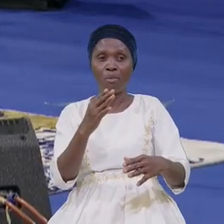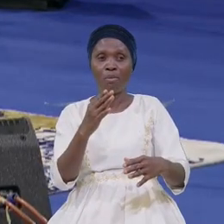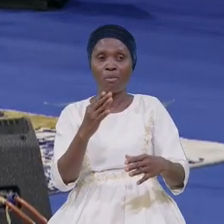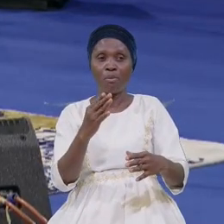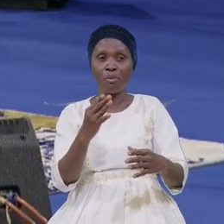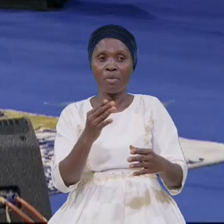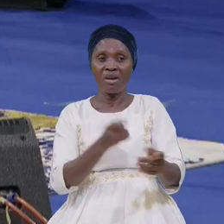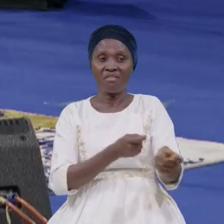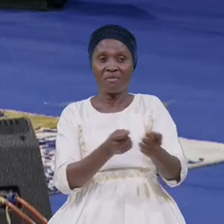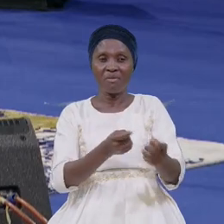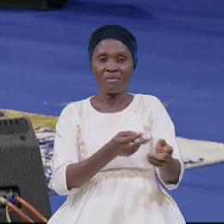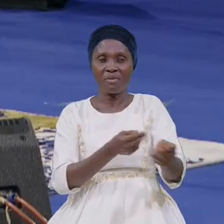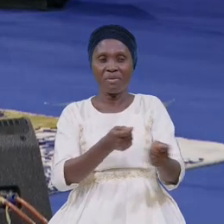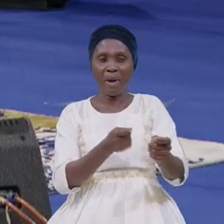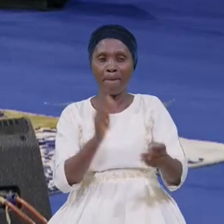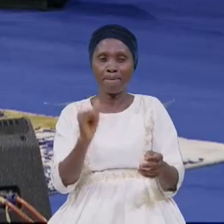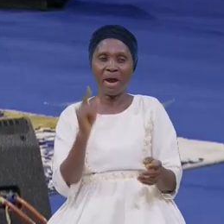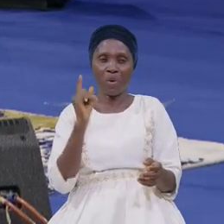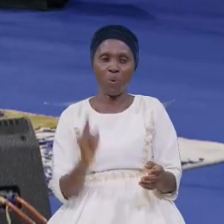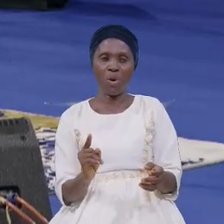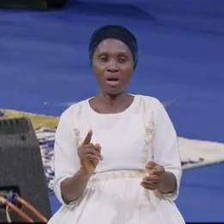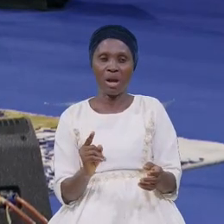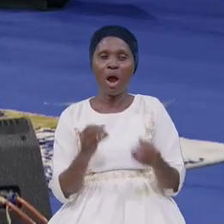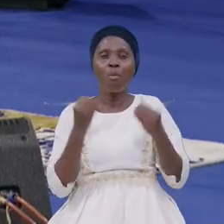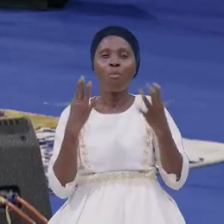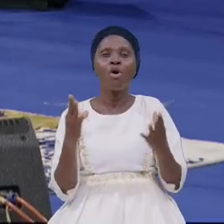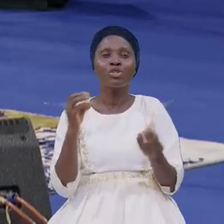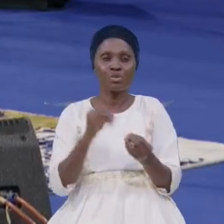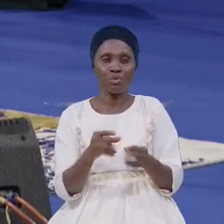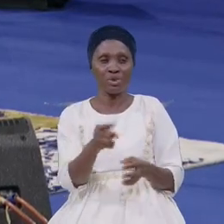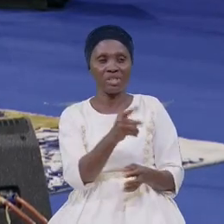forte raison, ceux qui reçoivent